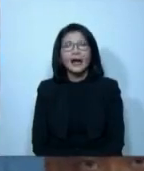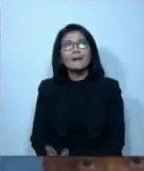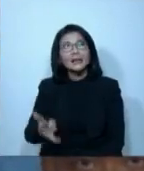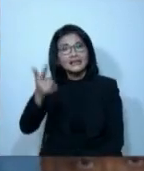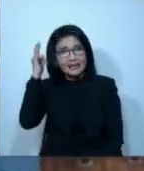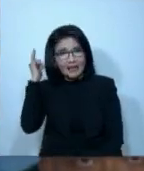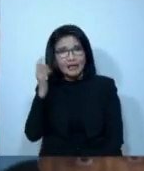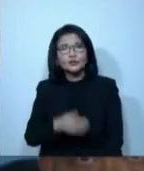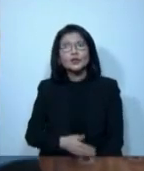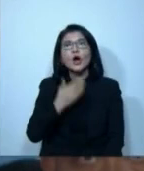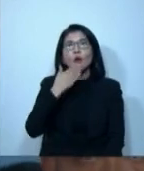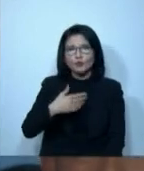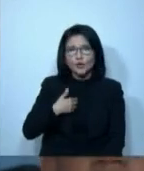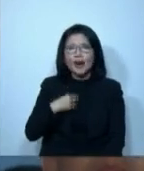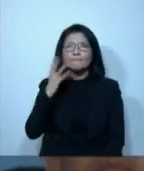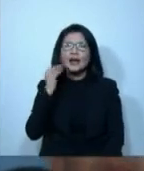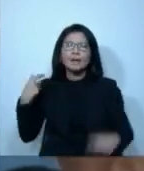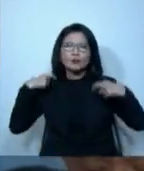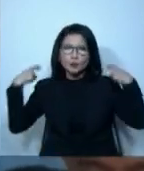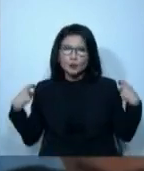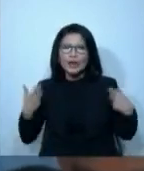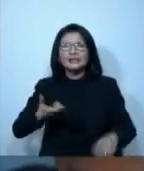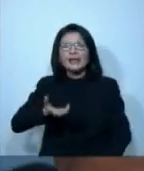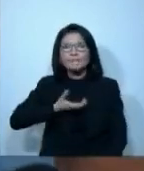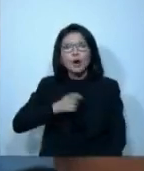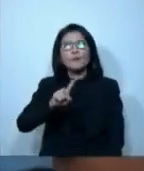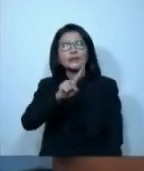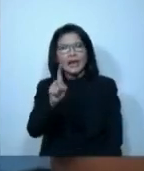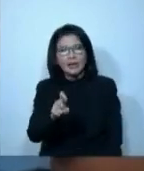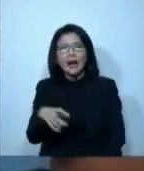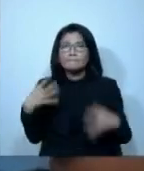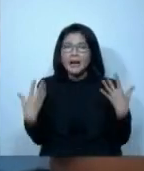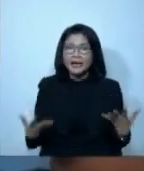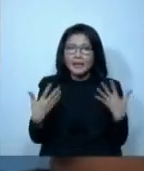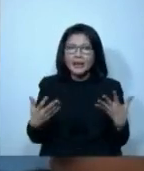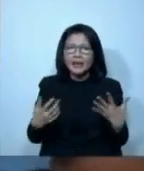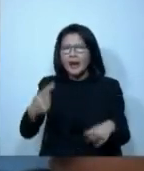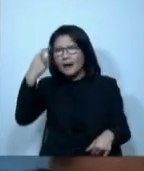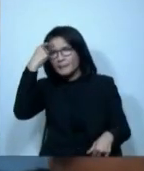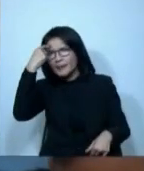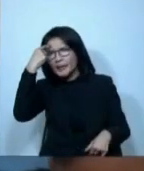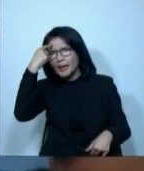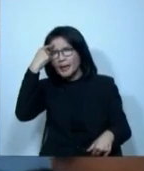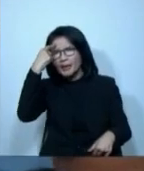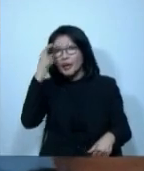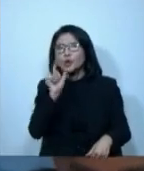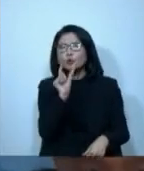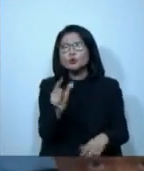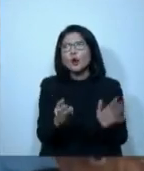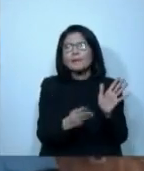Mas Ganjar punya pengalaman sebagai gubernur. Saya ingin bertanya bagaimana pemikiran Bapak untuk